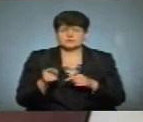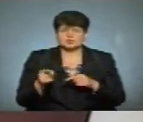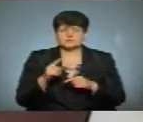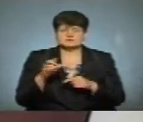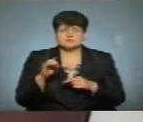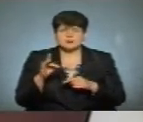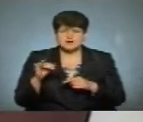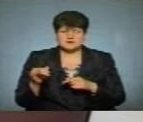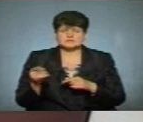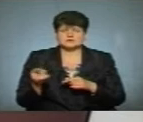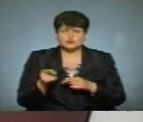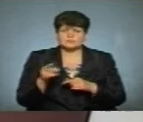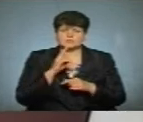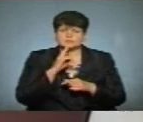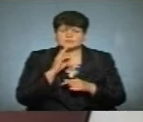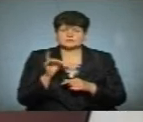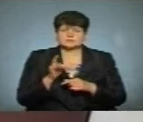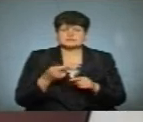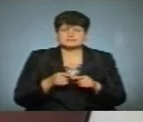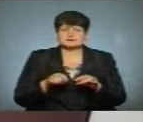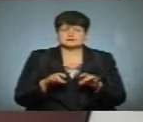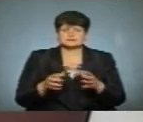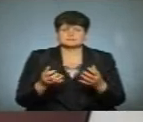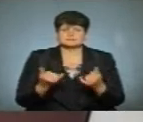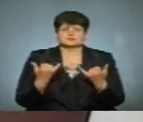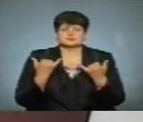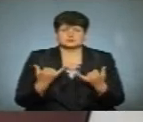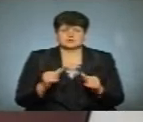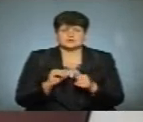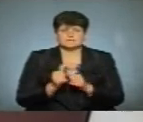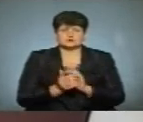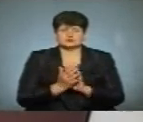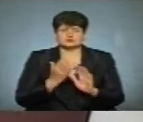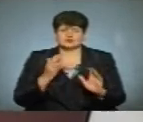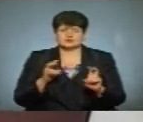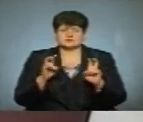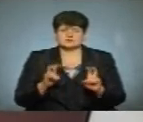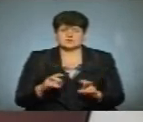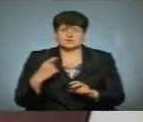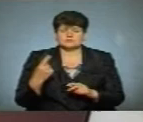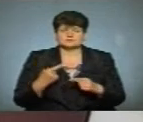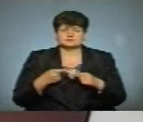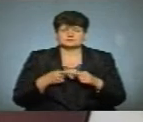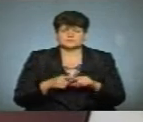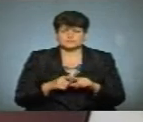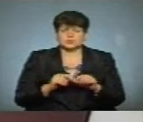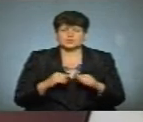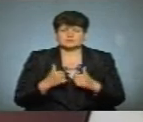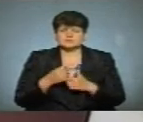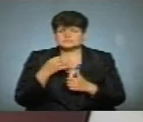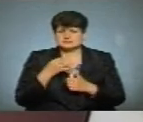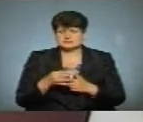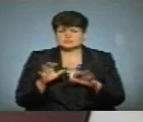Збаражі, Тернопільському та Кременецькому районах. Таке рішення прийняли сьогодні на позачерговому засіданні обласної техногенної комісії, повідомив